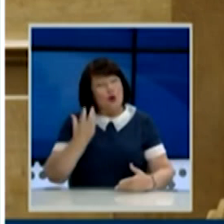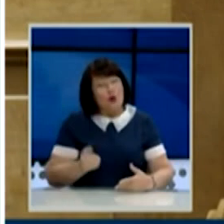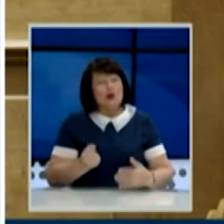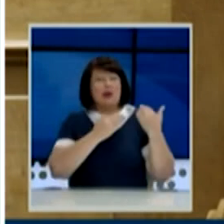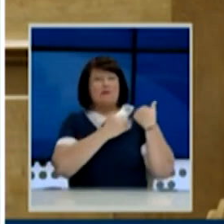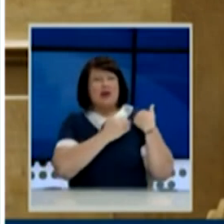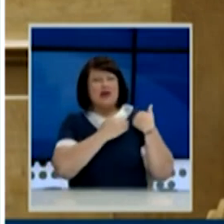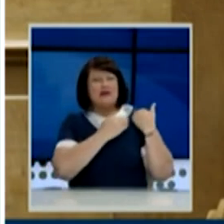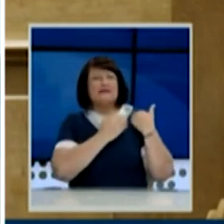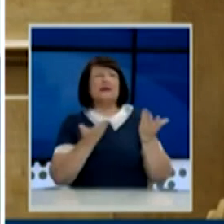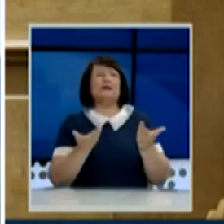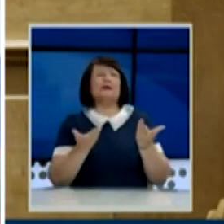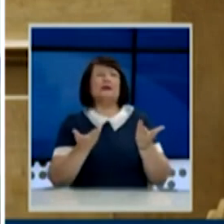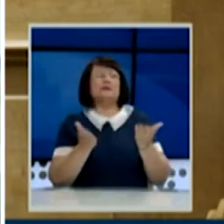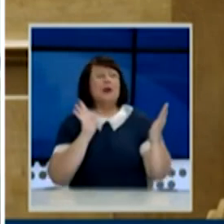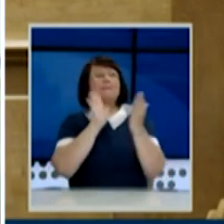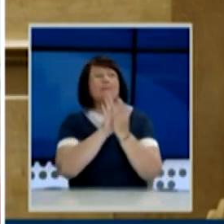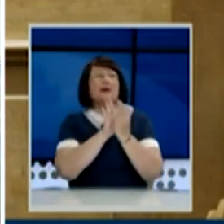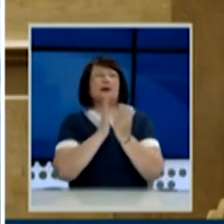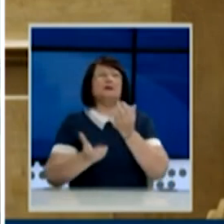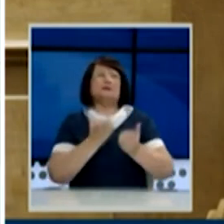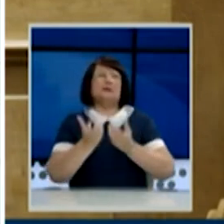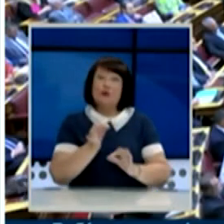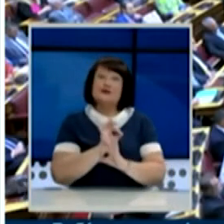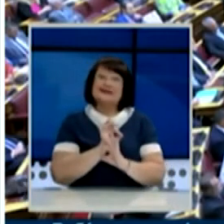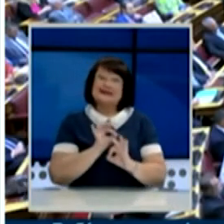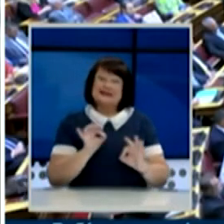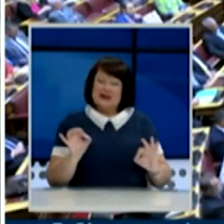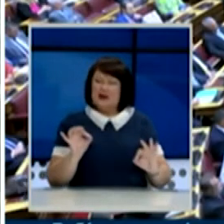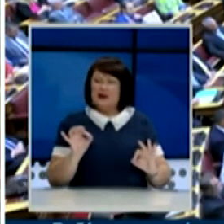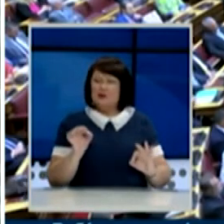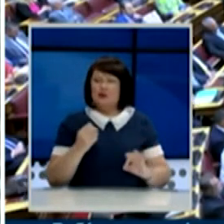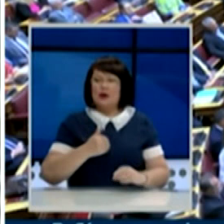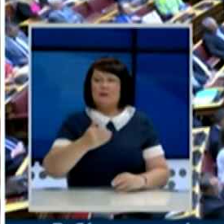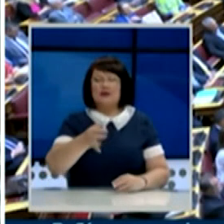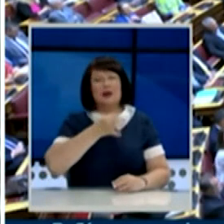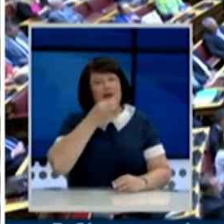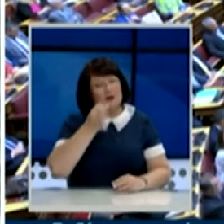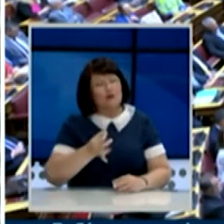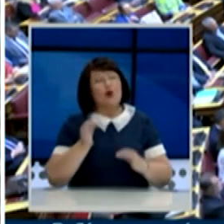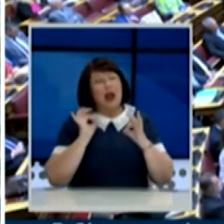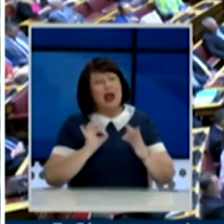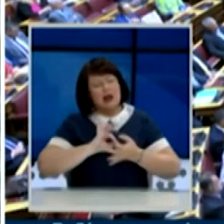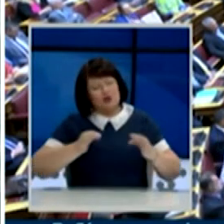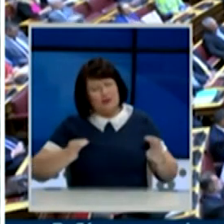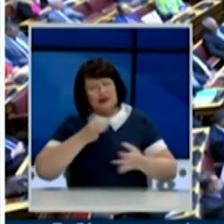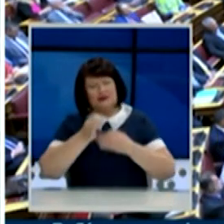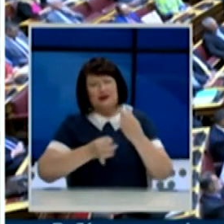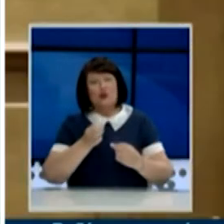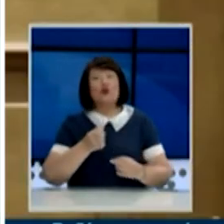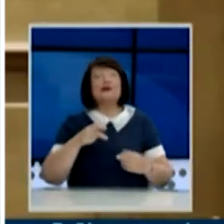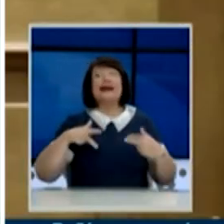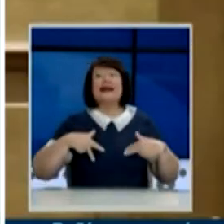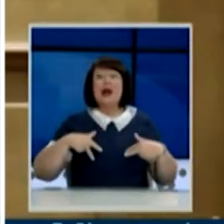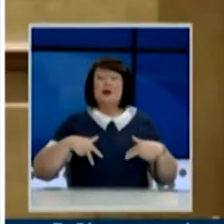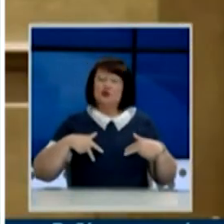πολιτικής προστασίας, ένα διάρθρωση για την πυροσβεστική, για το νέο μοντέλο τέλος πάντων, και δασοπυρόσβεσης, αλλά και